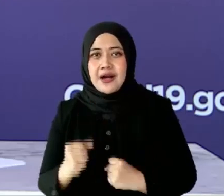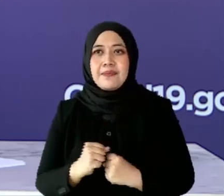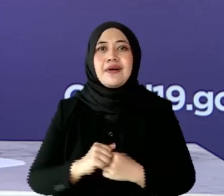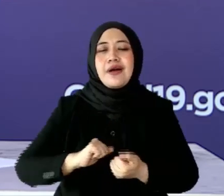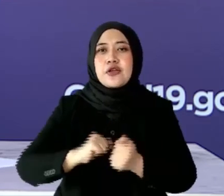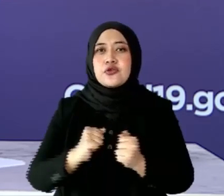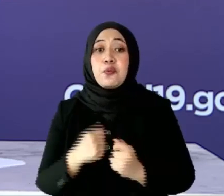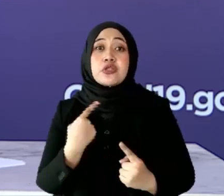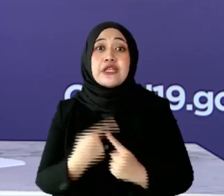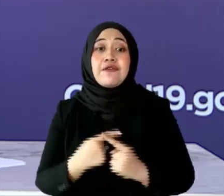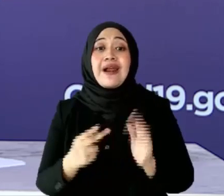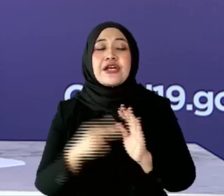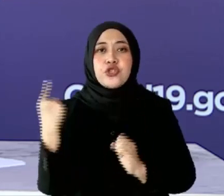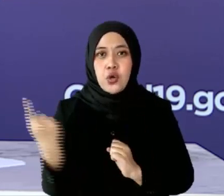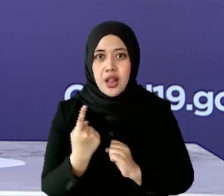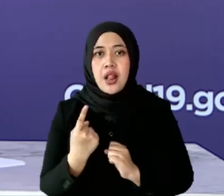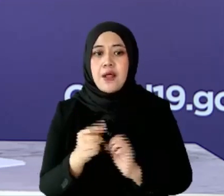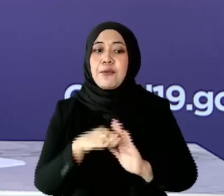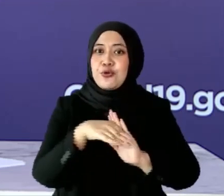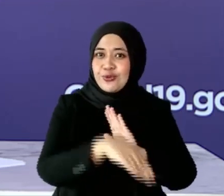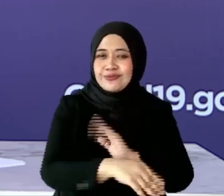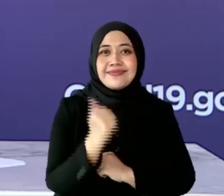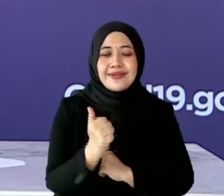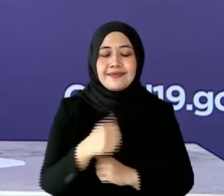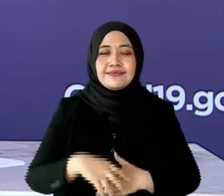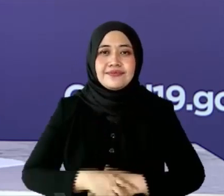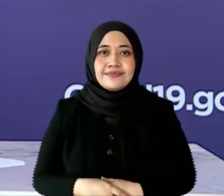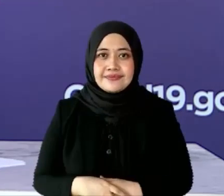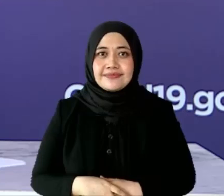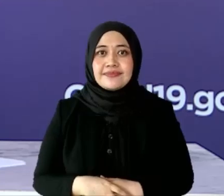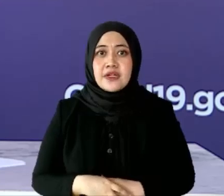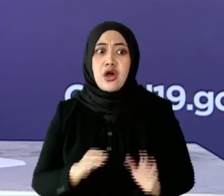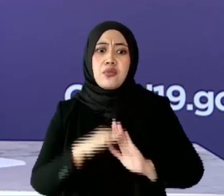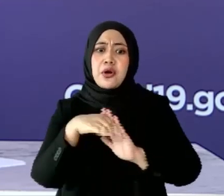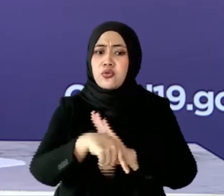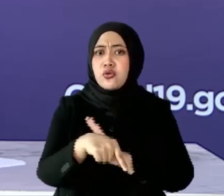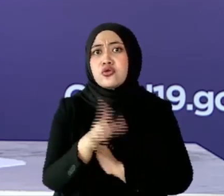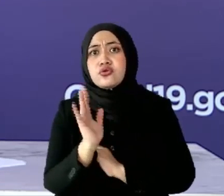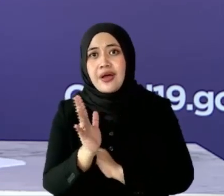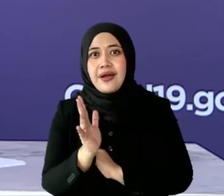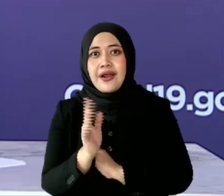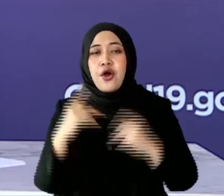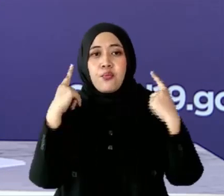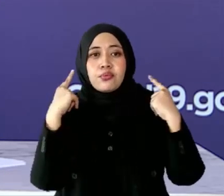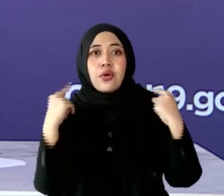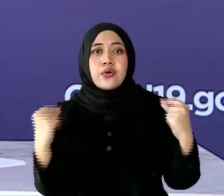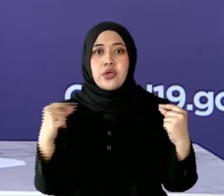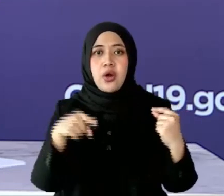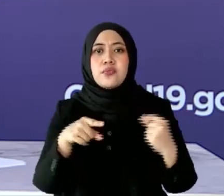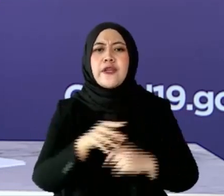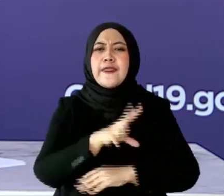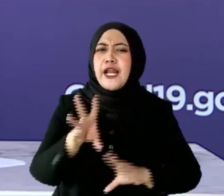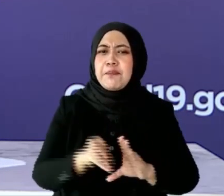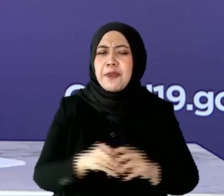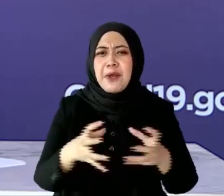tingkat nasional juga akan turun secara drastis. Jika hal ini terjadi, maka Pulau Jawa menjadi kontributor